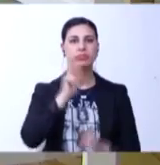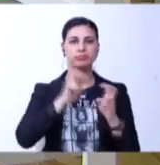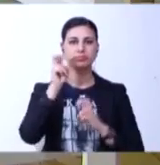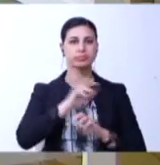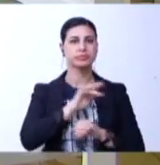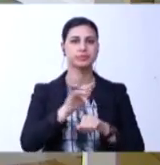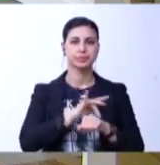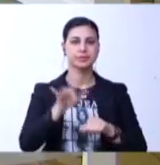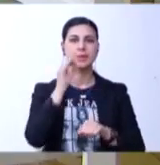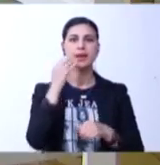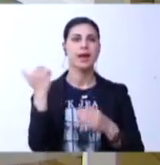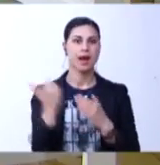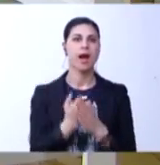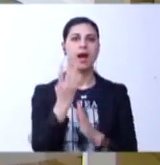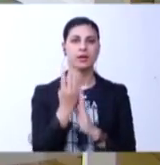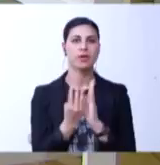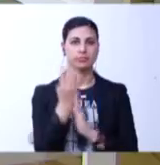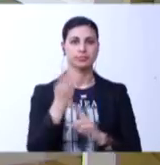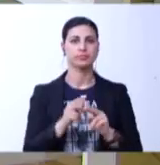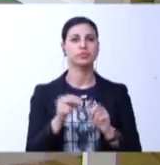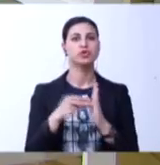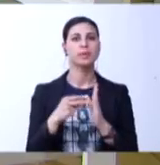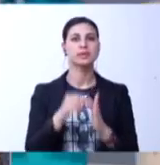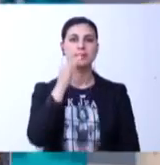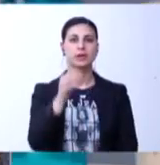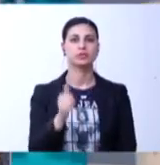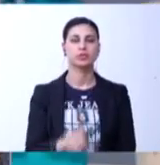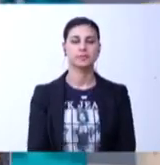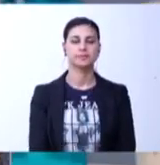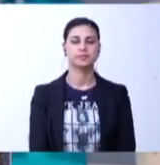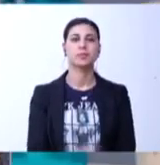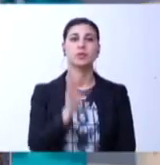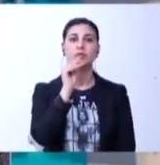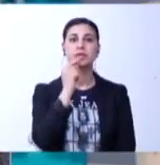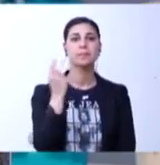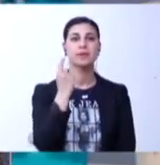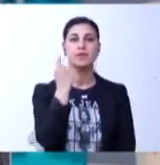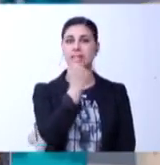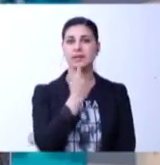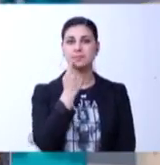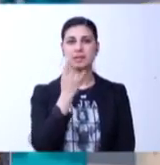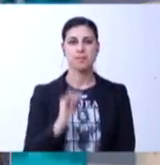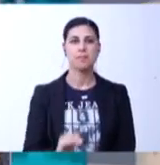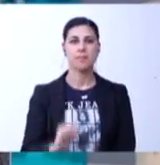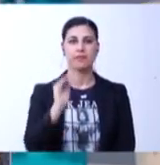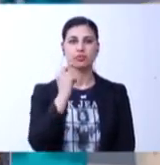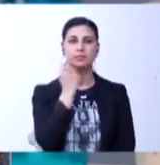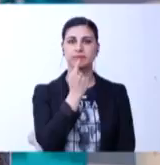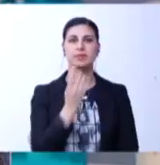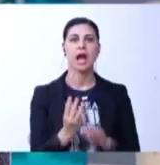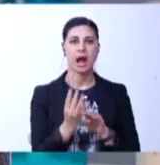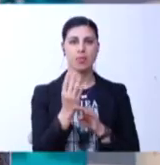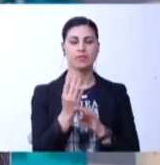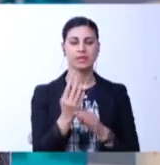მერე უკვე ძირითადი კბილების შეფასება ხდება? არა, სარძევე კბილების ამოჭრისას უკვე შეგვიძლია შევაფასოთ და